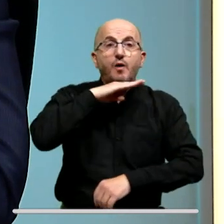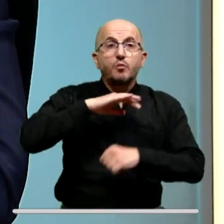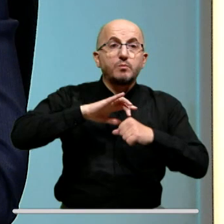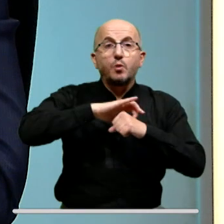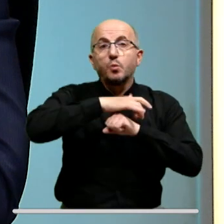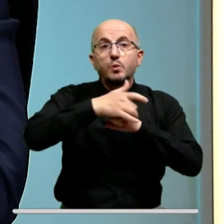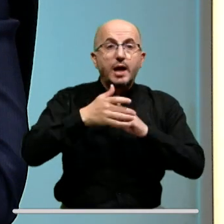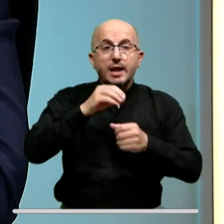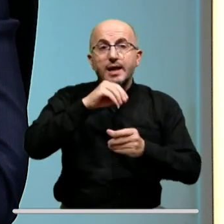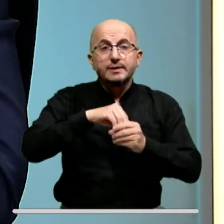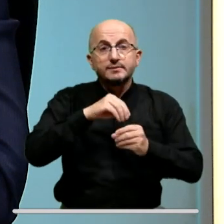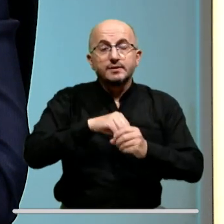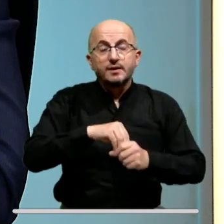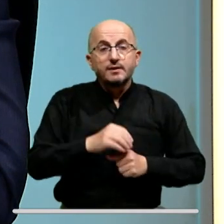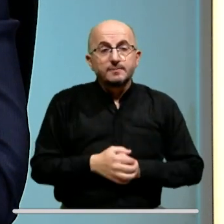ülkelerinde de